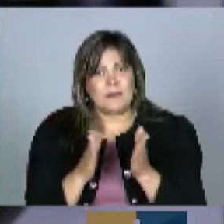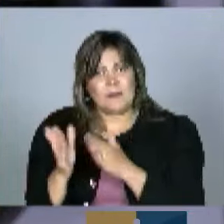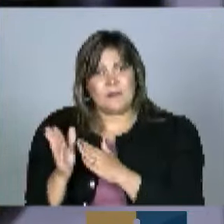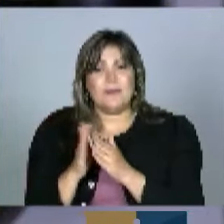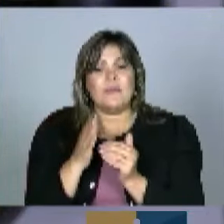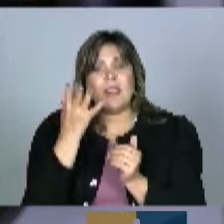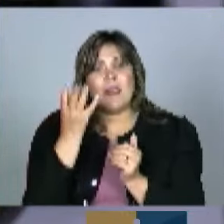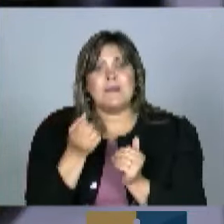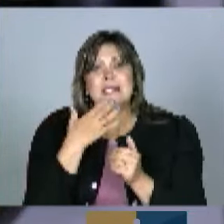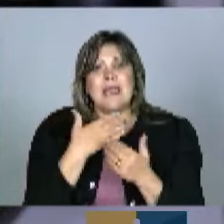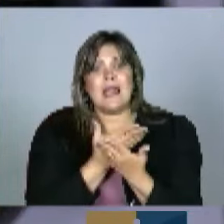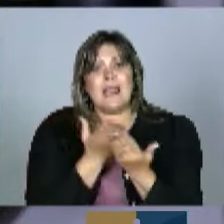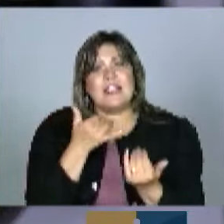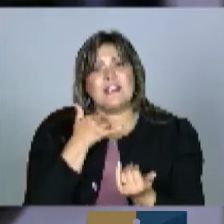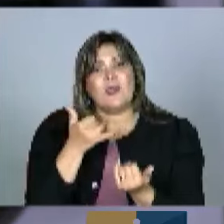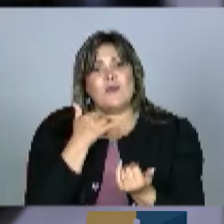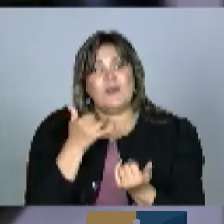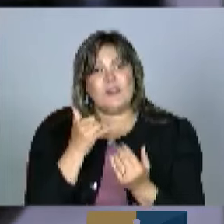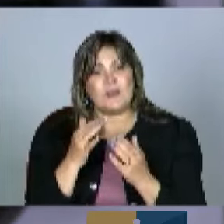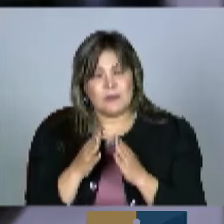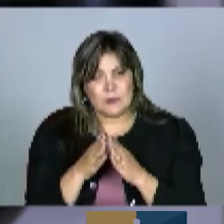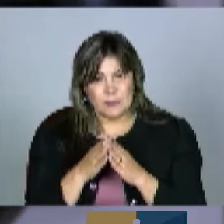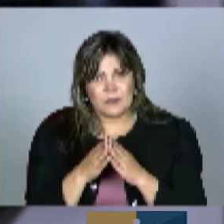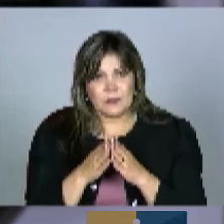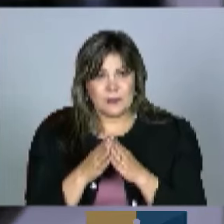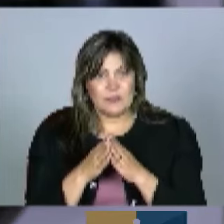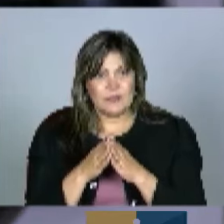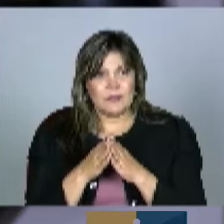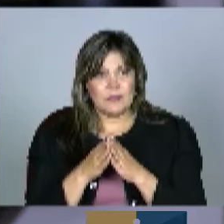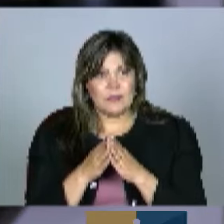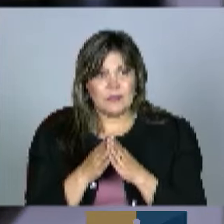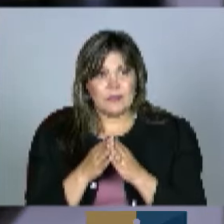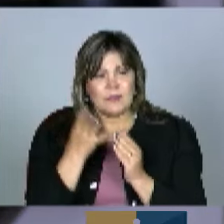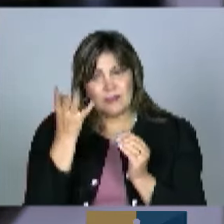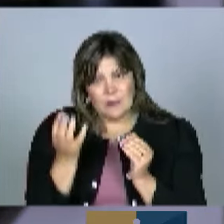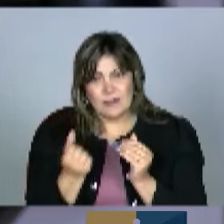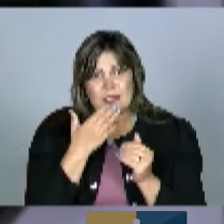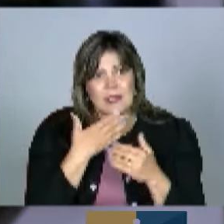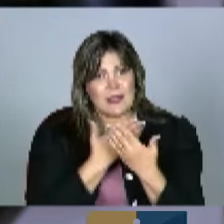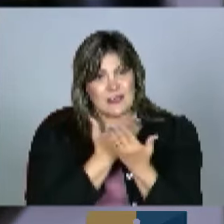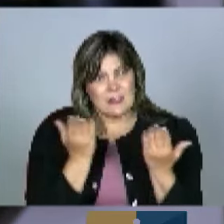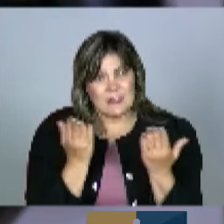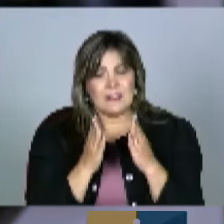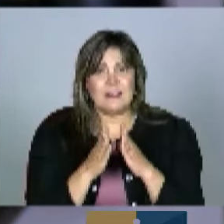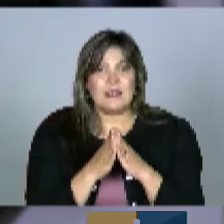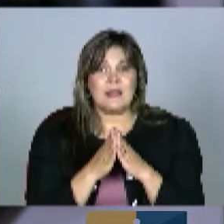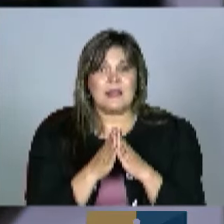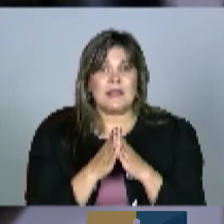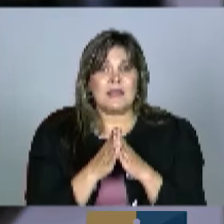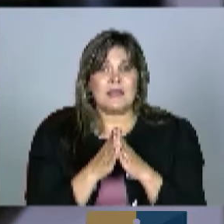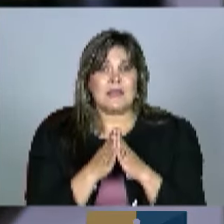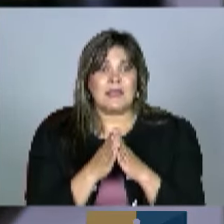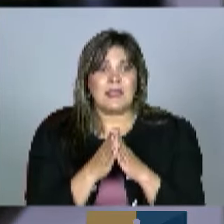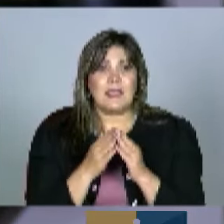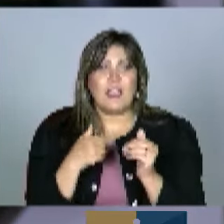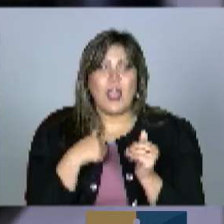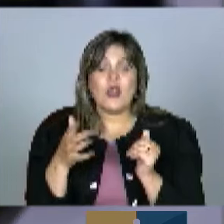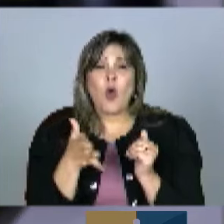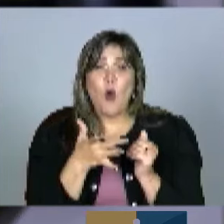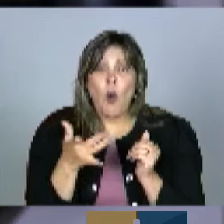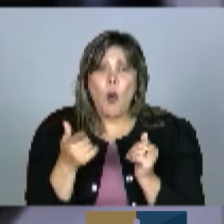مساء الخير الو اتفضل يا استاذ بشوي الو مساء الخير اهلا بحضرتك فندم اتفضل والله اختي